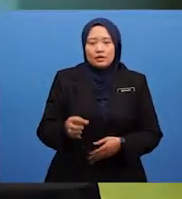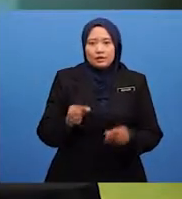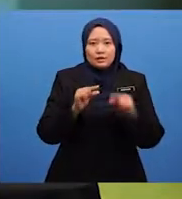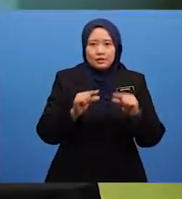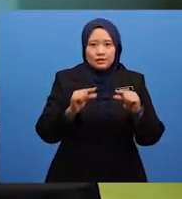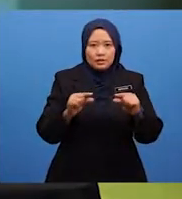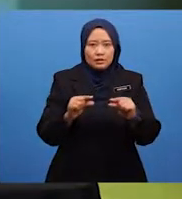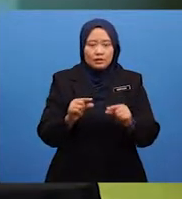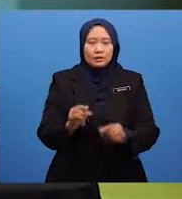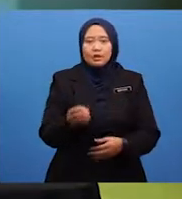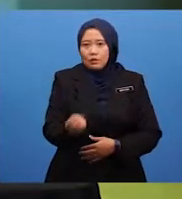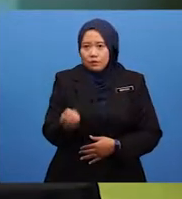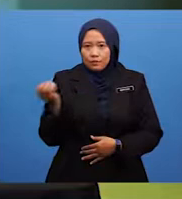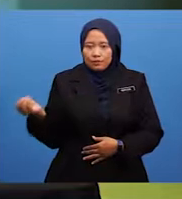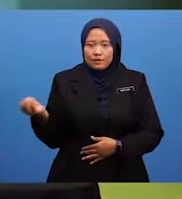kita.